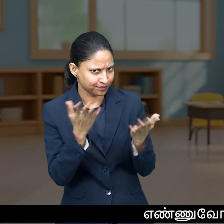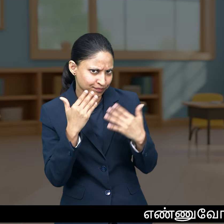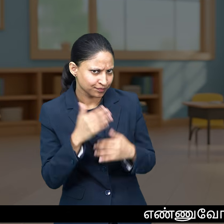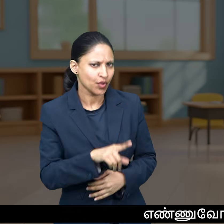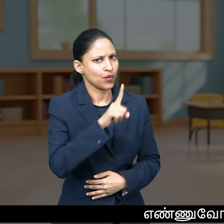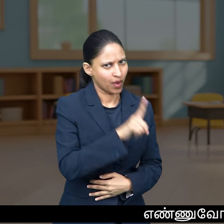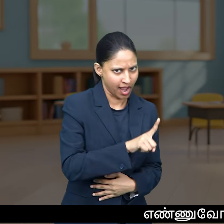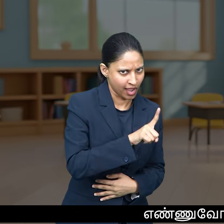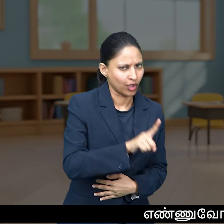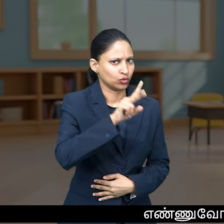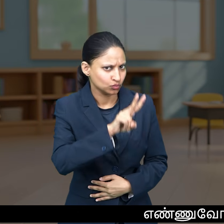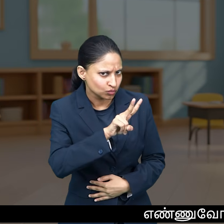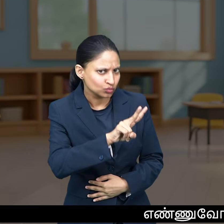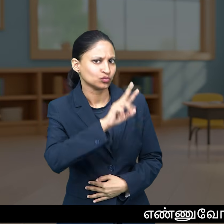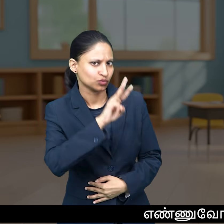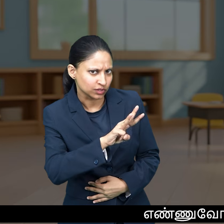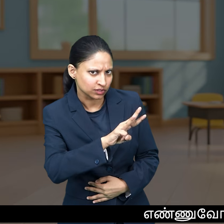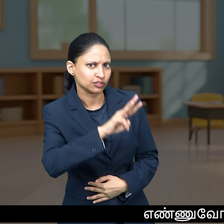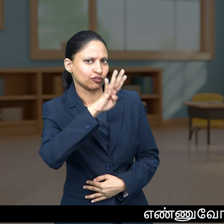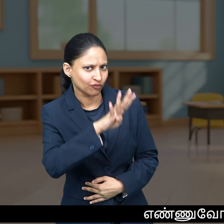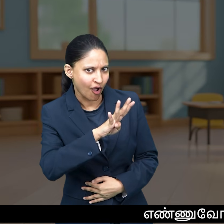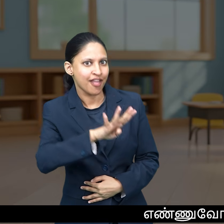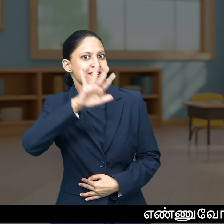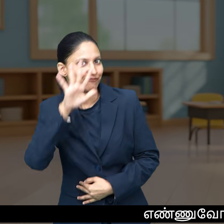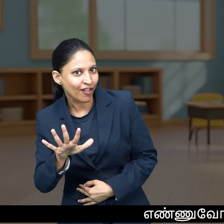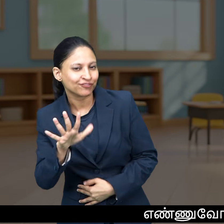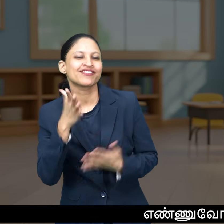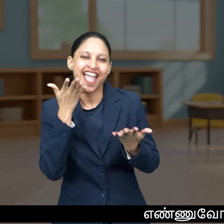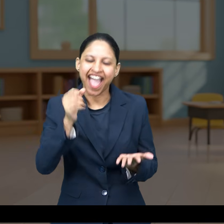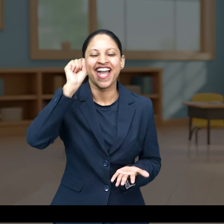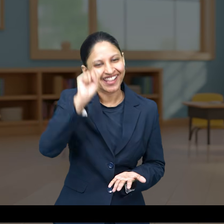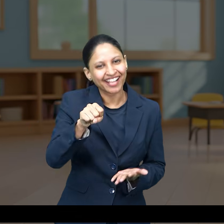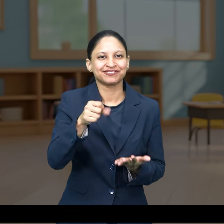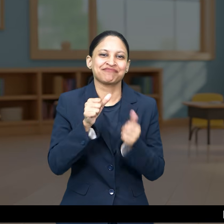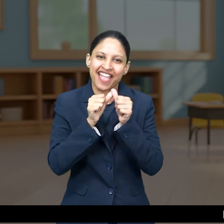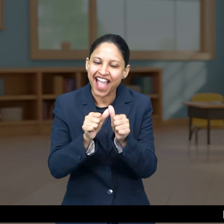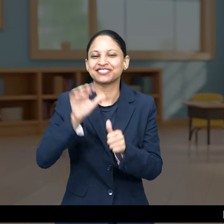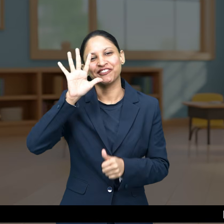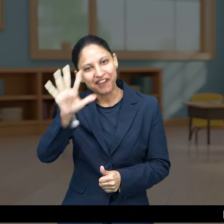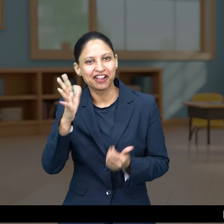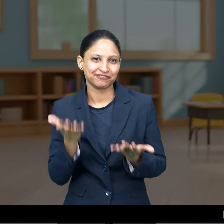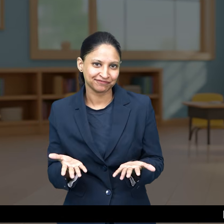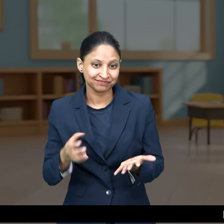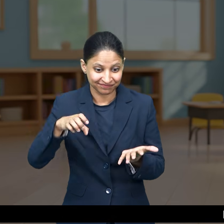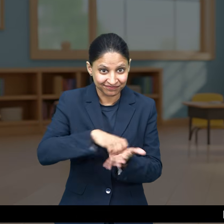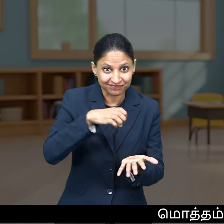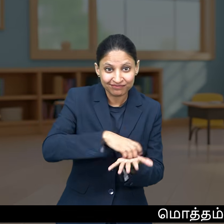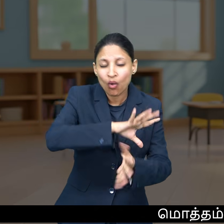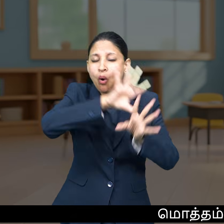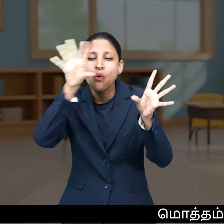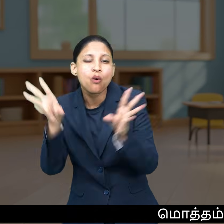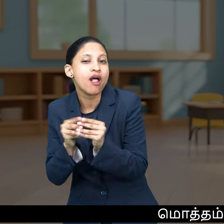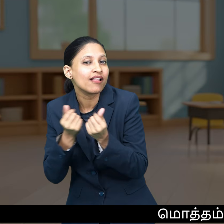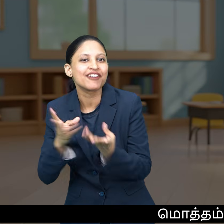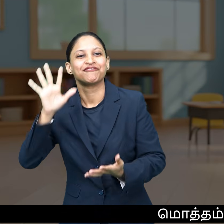எண்ணுவோம். 1 2 3 4 5. ஆம், பதில் 5.